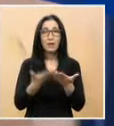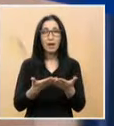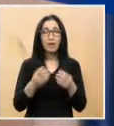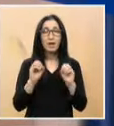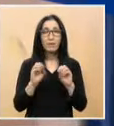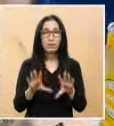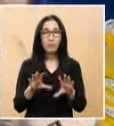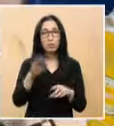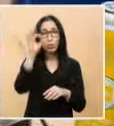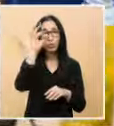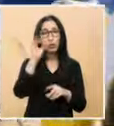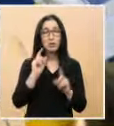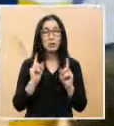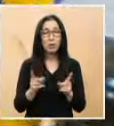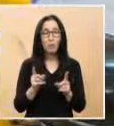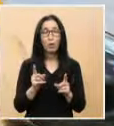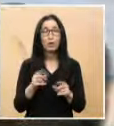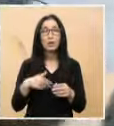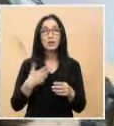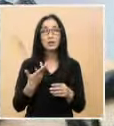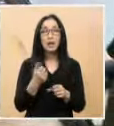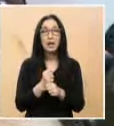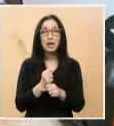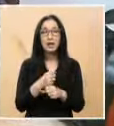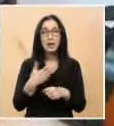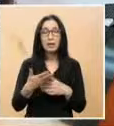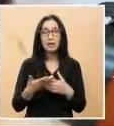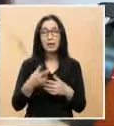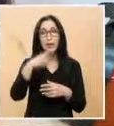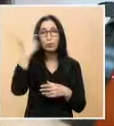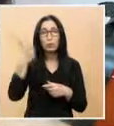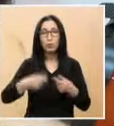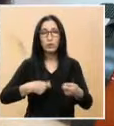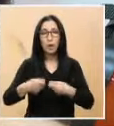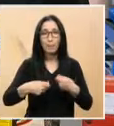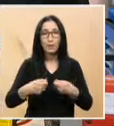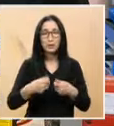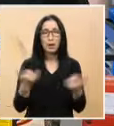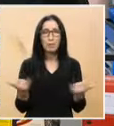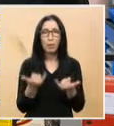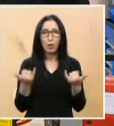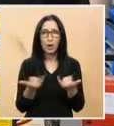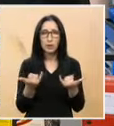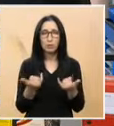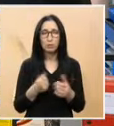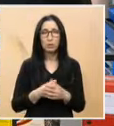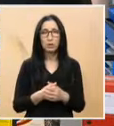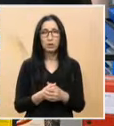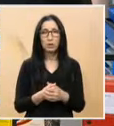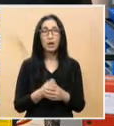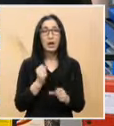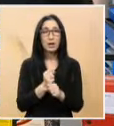спектърна, дава възможност учениците да могат да се реализират на трудовия пазар